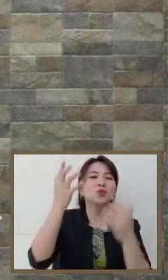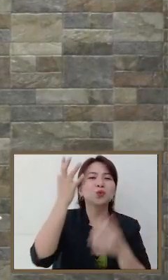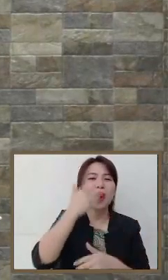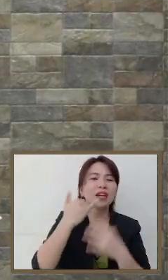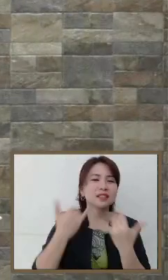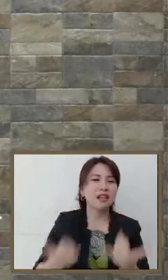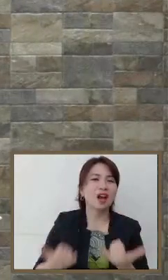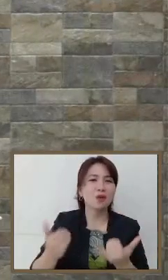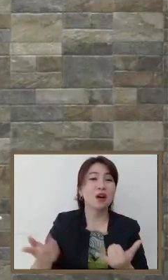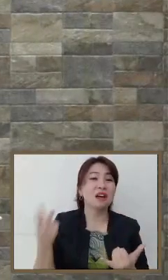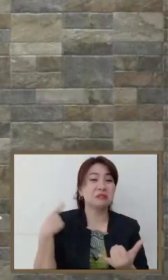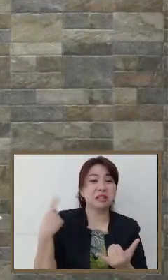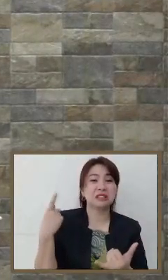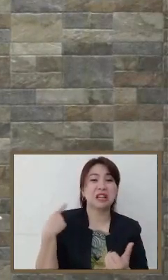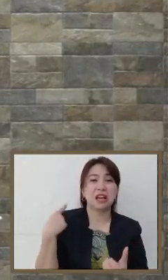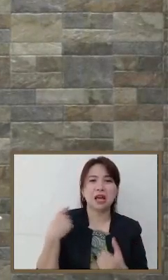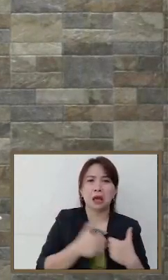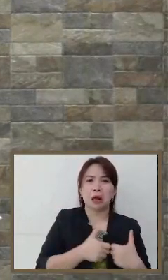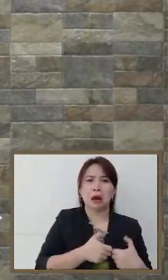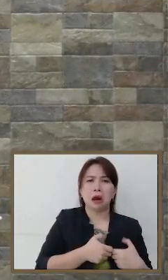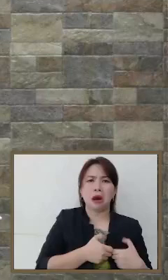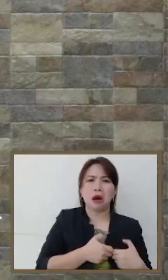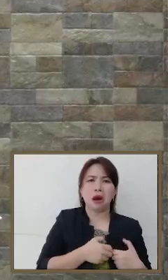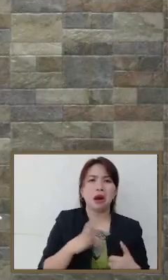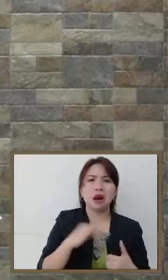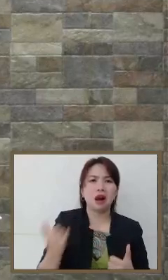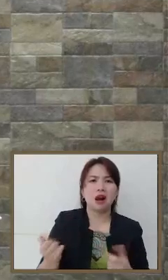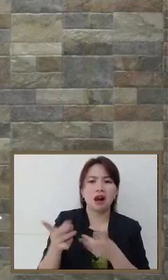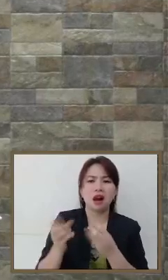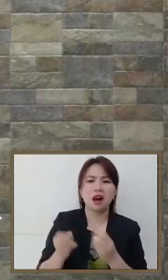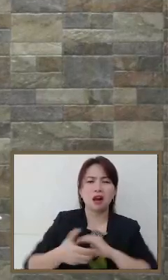meron na siyang ka holding